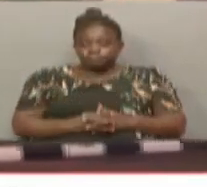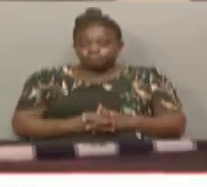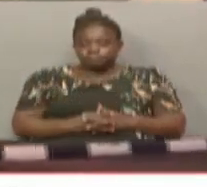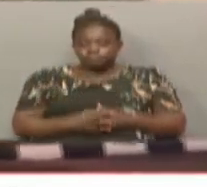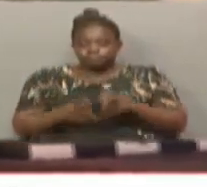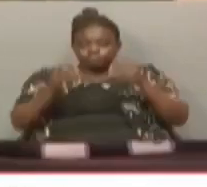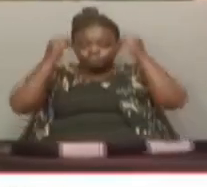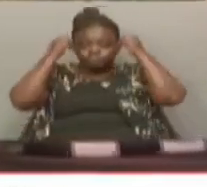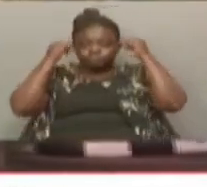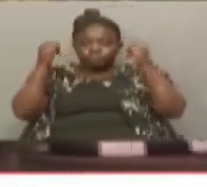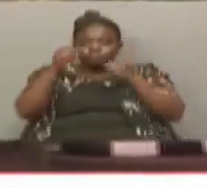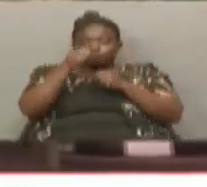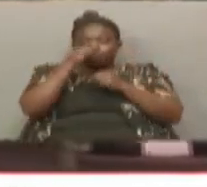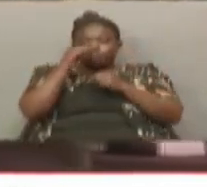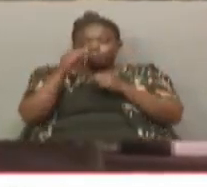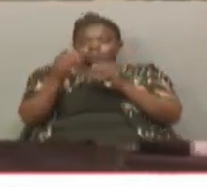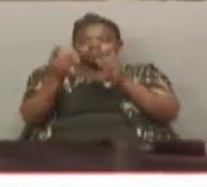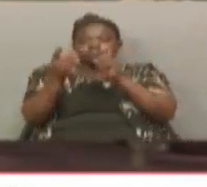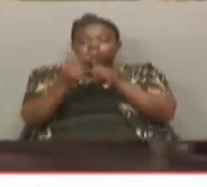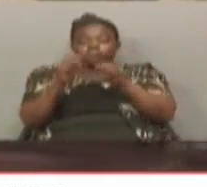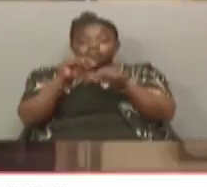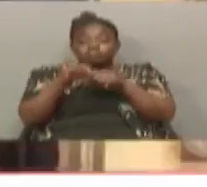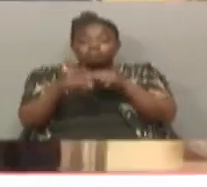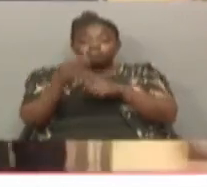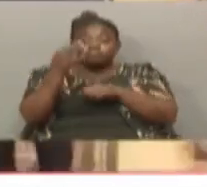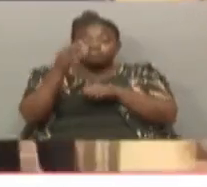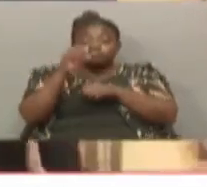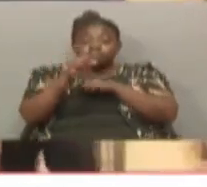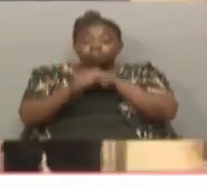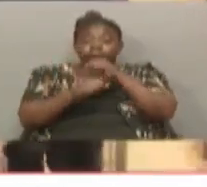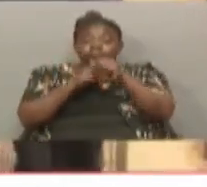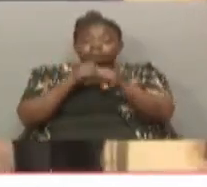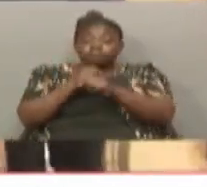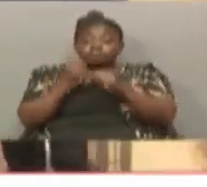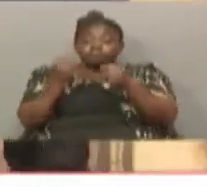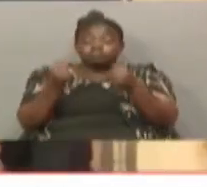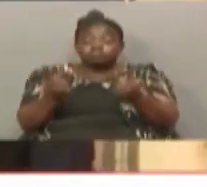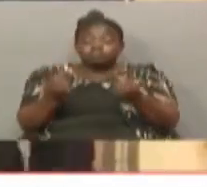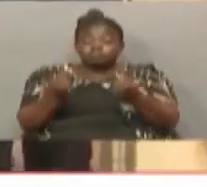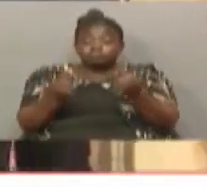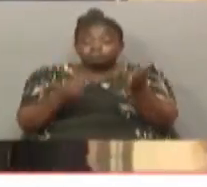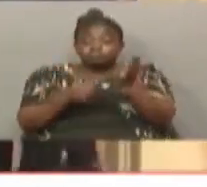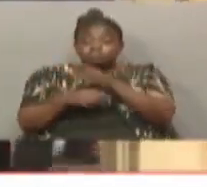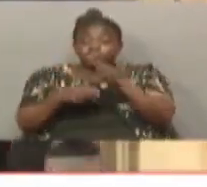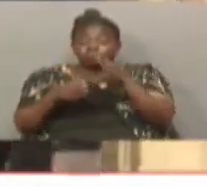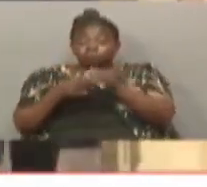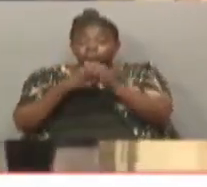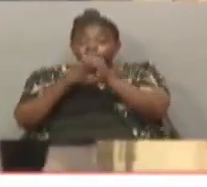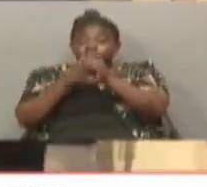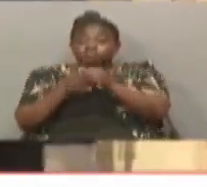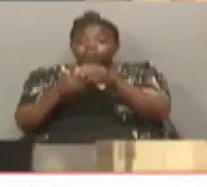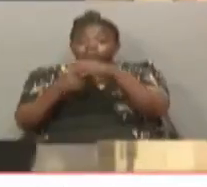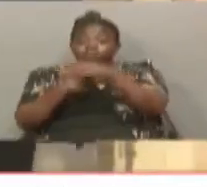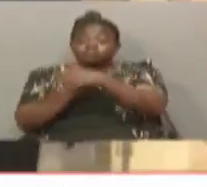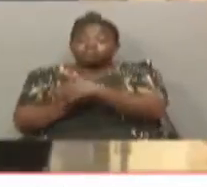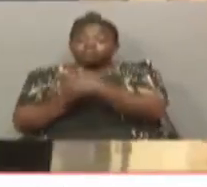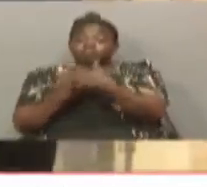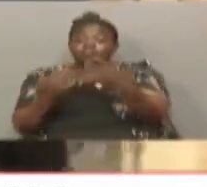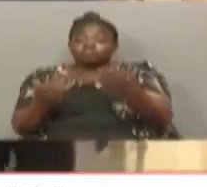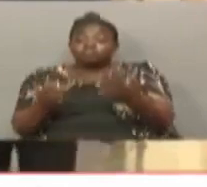Pulezidenti Yoweri Museveni asisinkanye abataka b'obusolya olwa emyaka 3 nga zizzaawo okulemeza obwennono. Ensisinkano yabadde mu maka g'obwa pulezidenti entebe